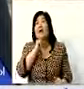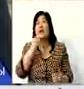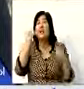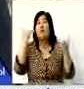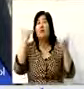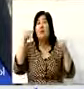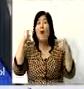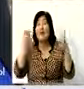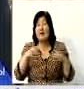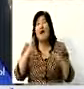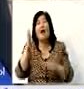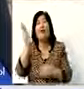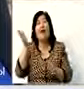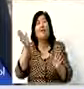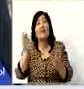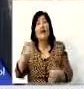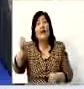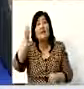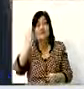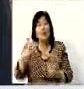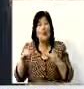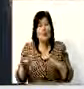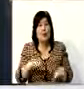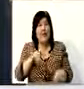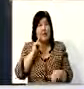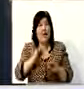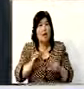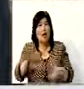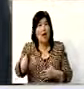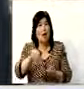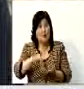қалғанша тал қалсын дегендей осы акциямыз жас ұрпаққа өнеге болатынына сенімдіміз.